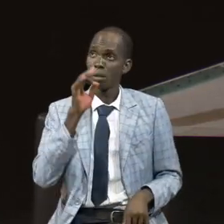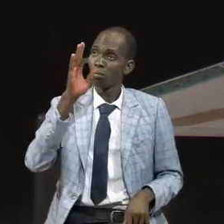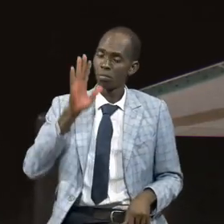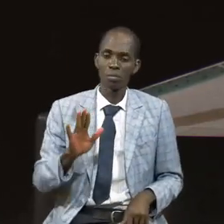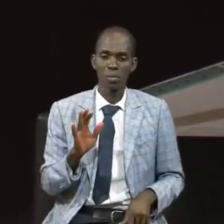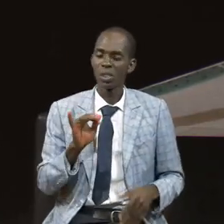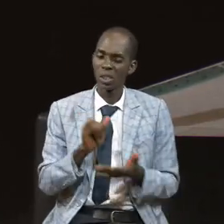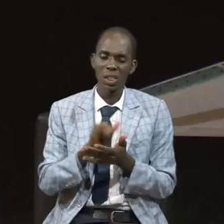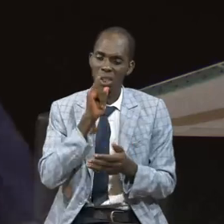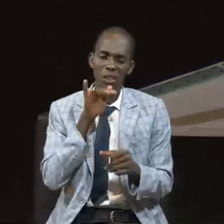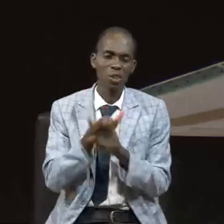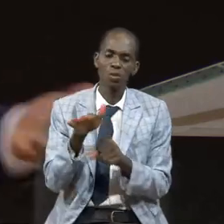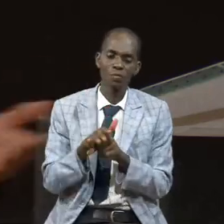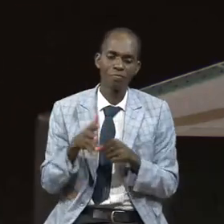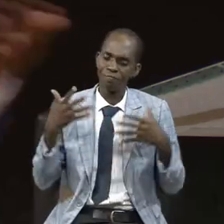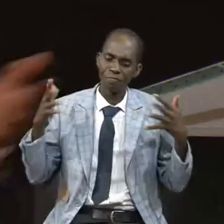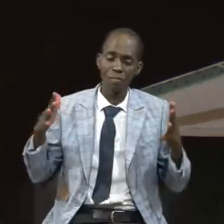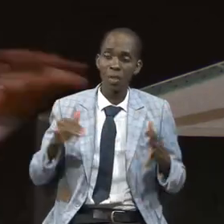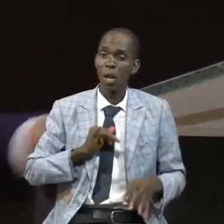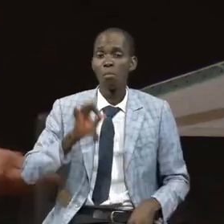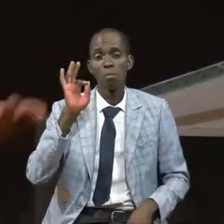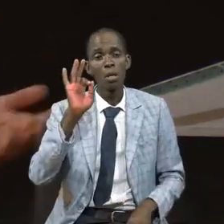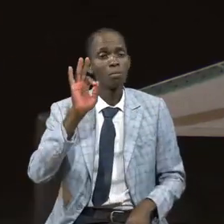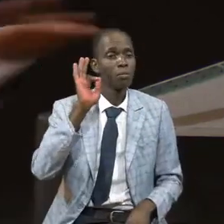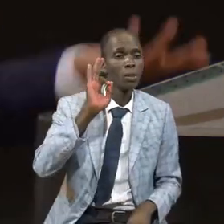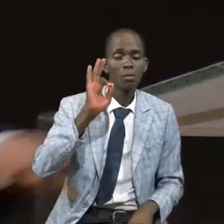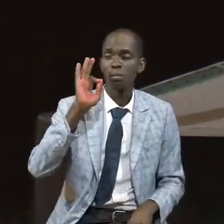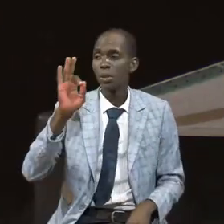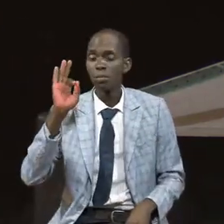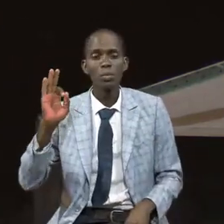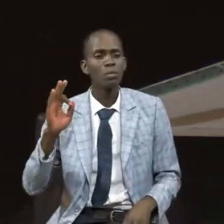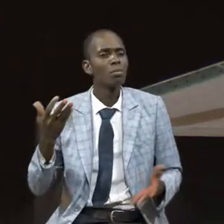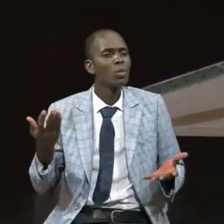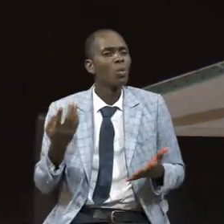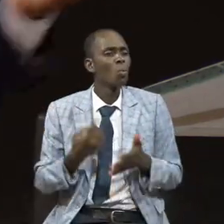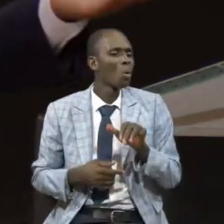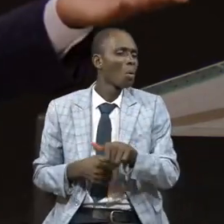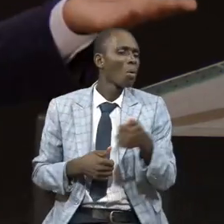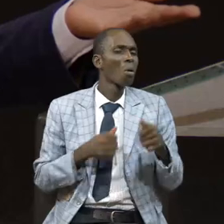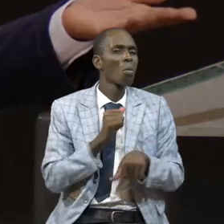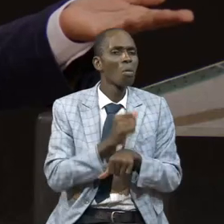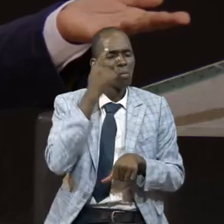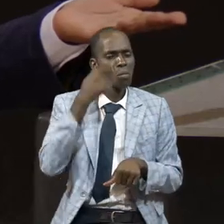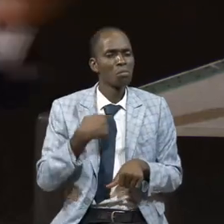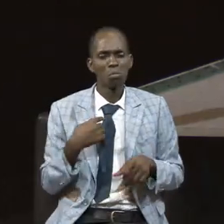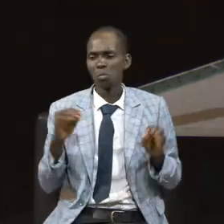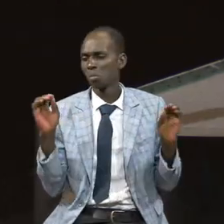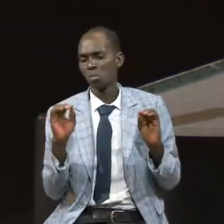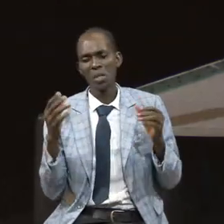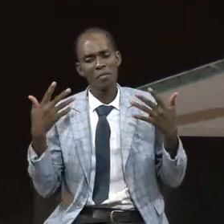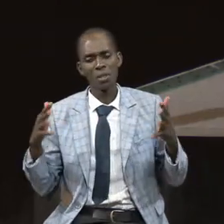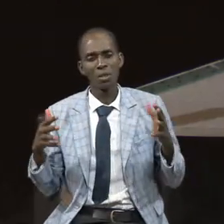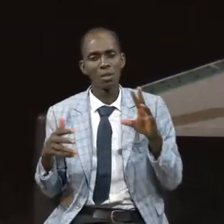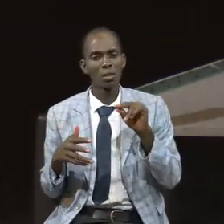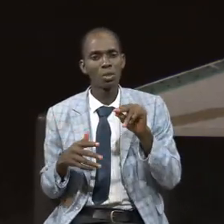Je suis prédicateur, ça suffit. Après avoir prêché, quoi d'autre encore? Regardez ce qu'il faut